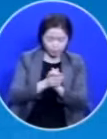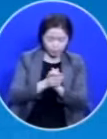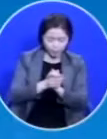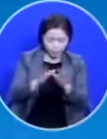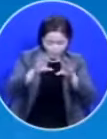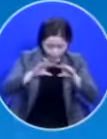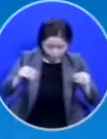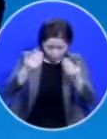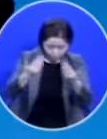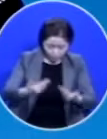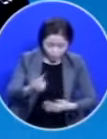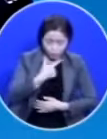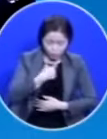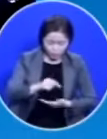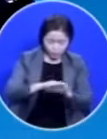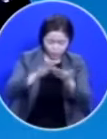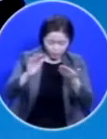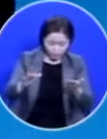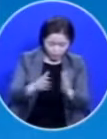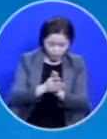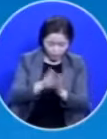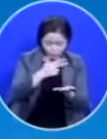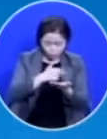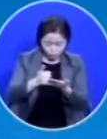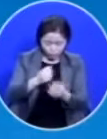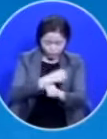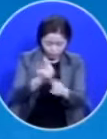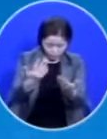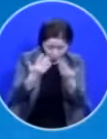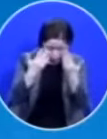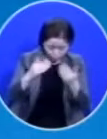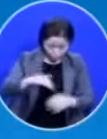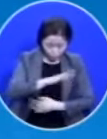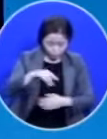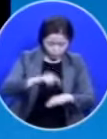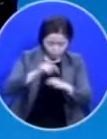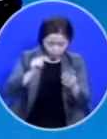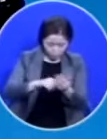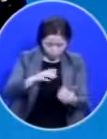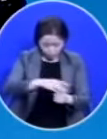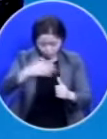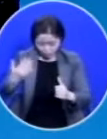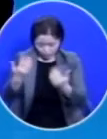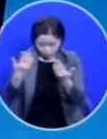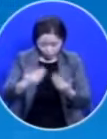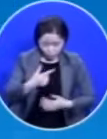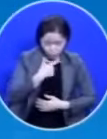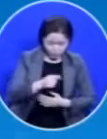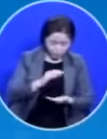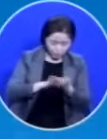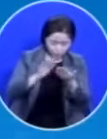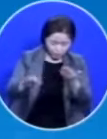해결받기 원합니다 주님 감옥에서 우리 마음에서 나오기를 원합니다